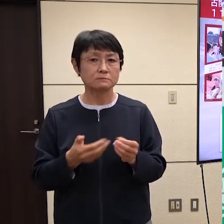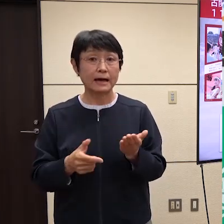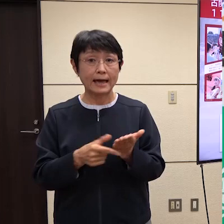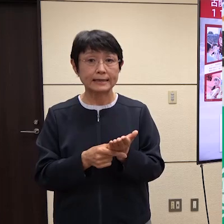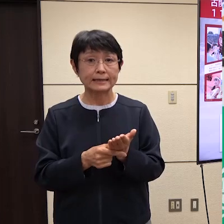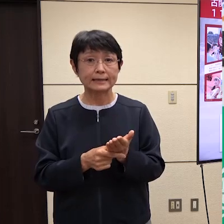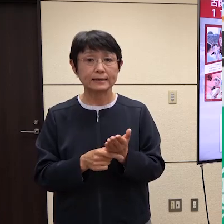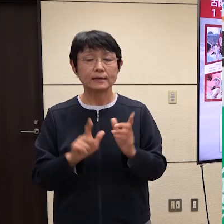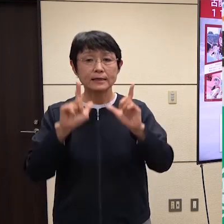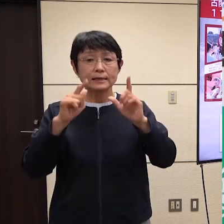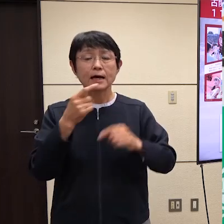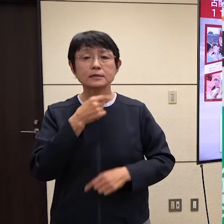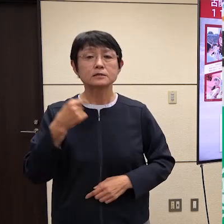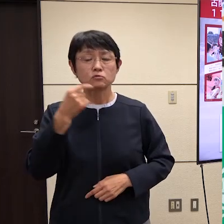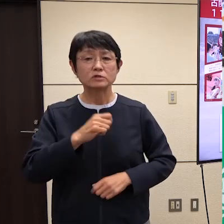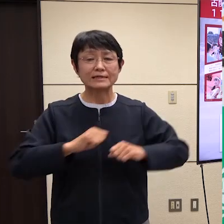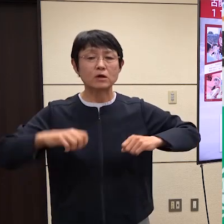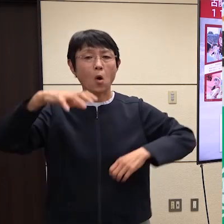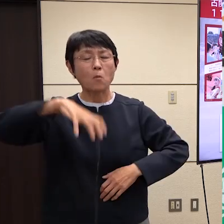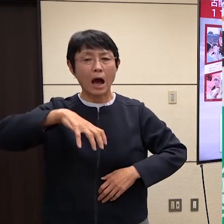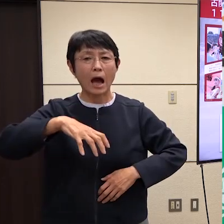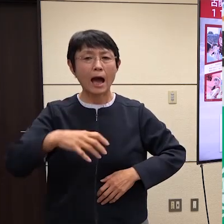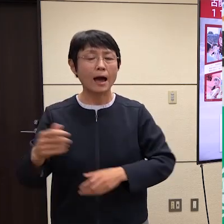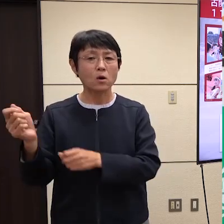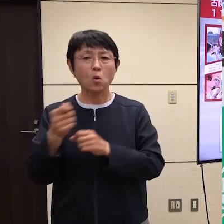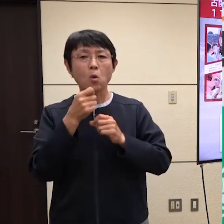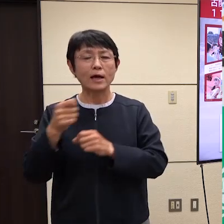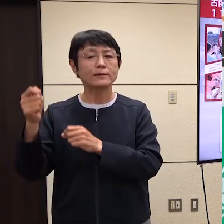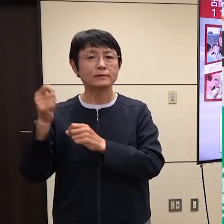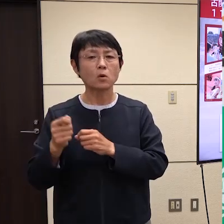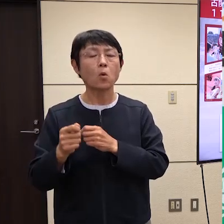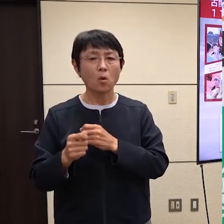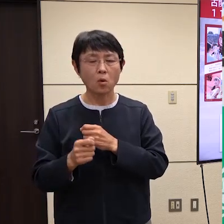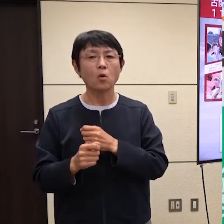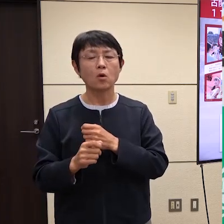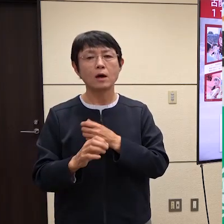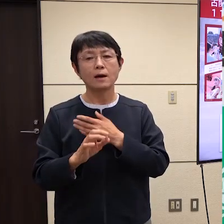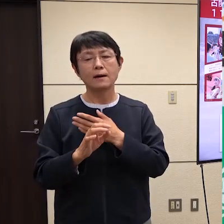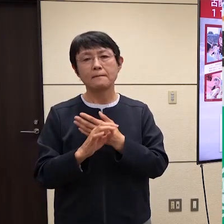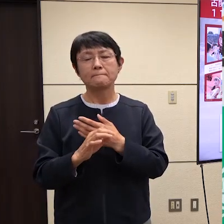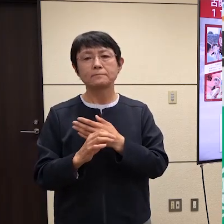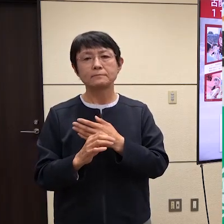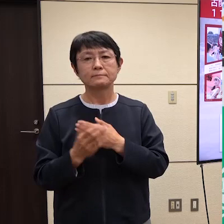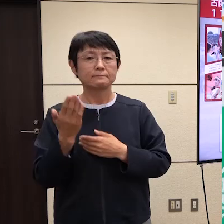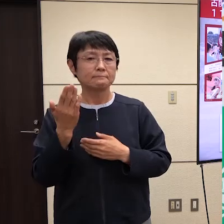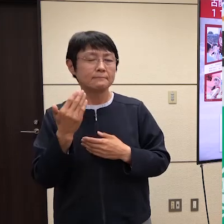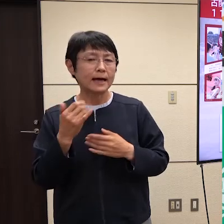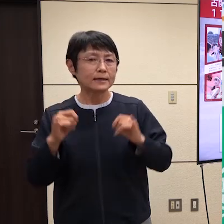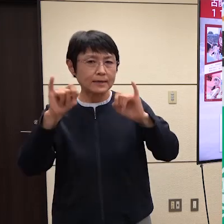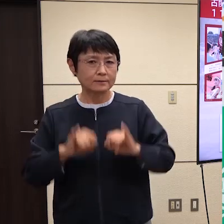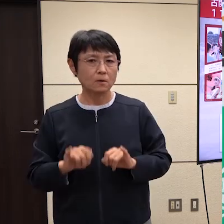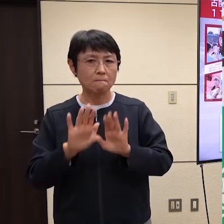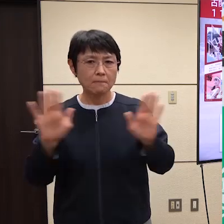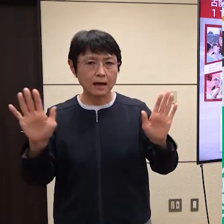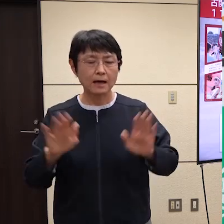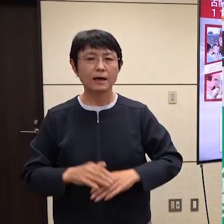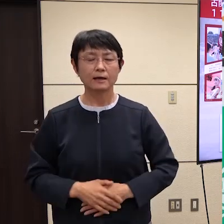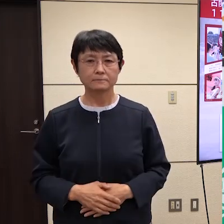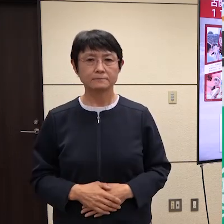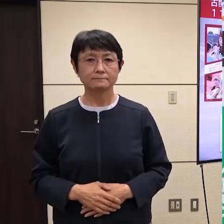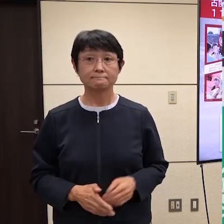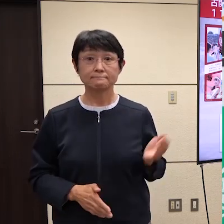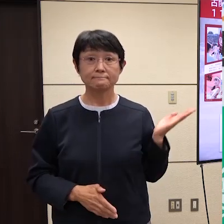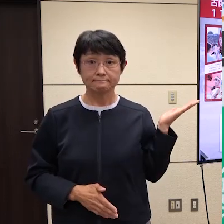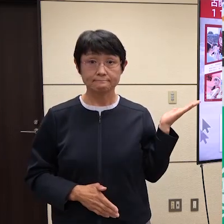場をジャックをいたしまして、応援のデモンストレーションを行います。最初にこちらに映って